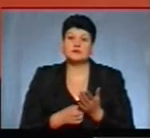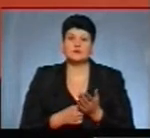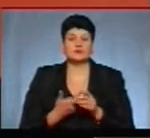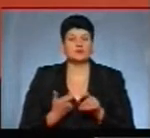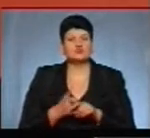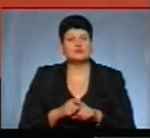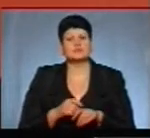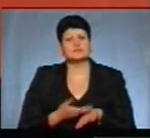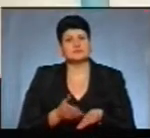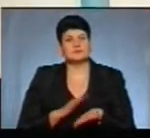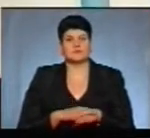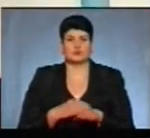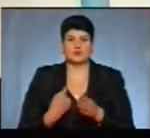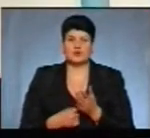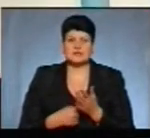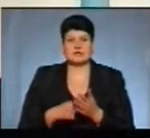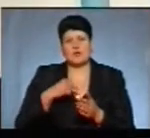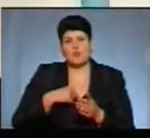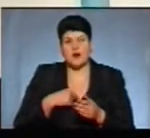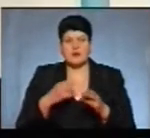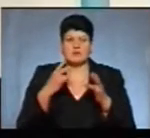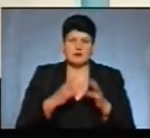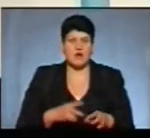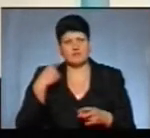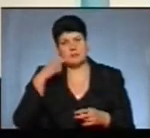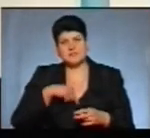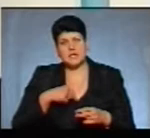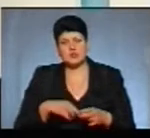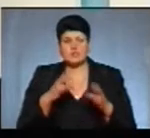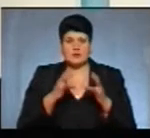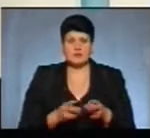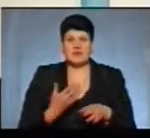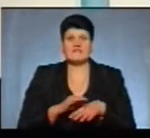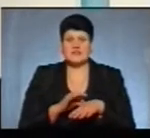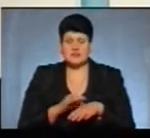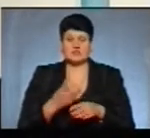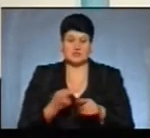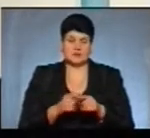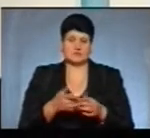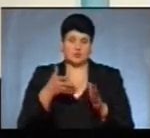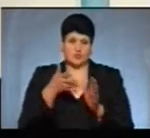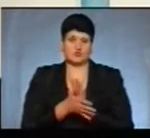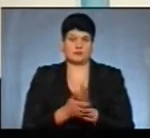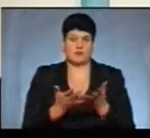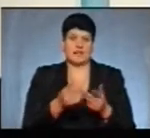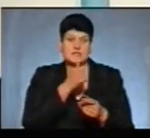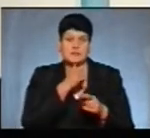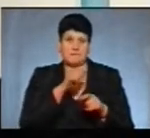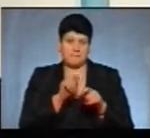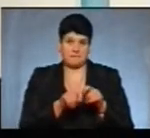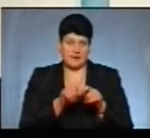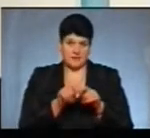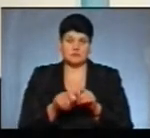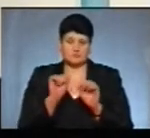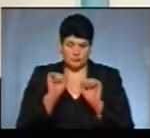складно довести якісь моральні травми чи психічні травми, бо там, де є фізичні травми, це зрозуміло. Може експерт визначити там